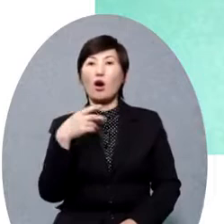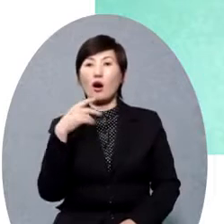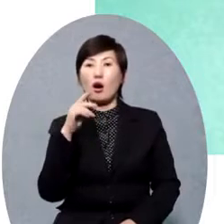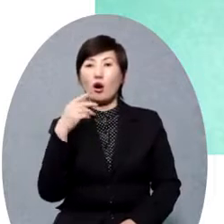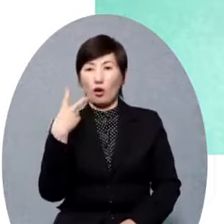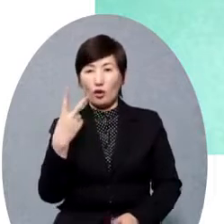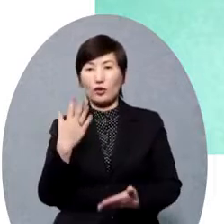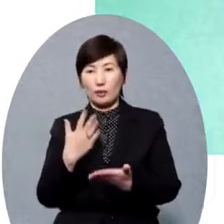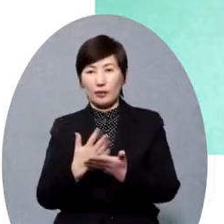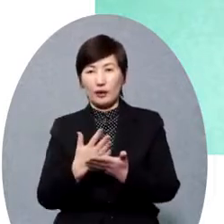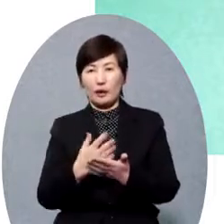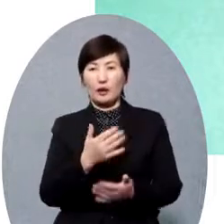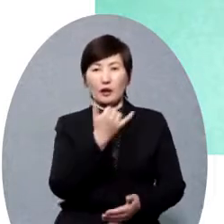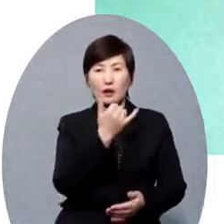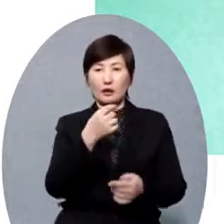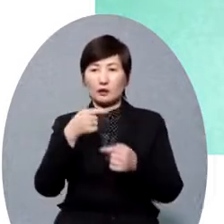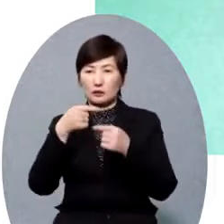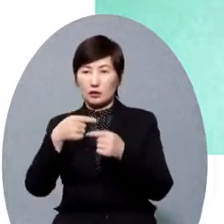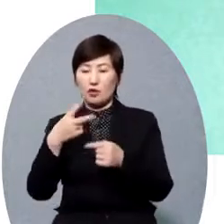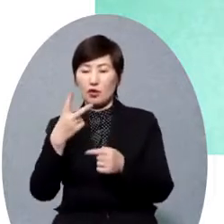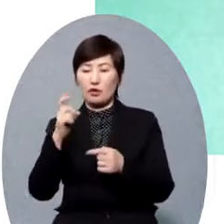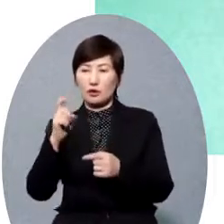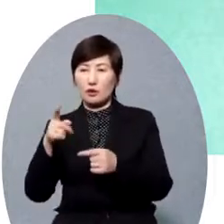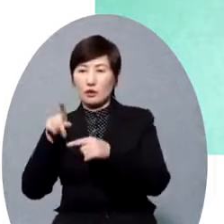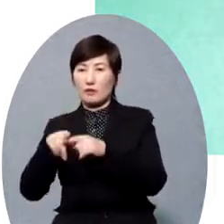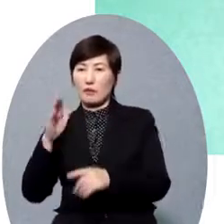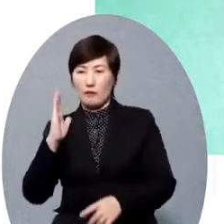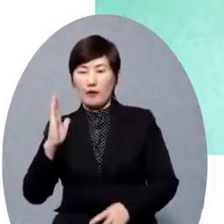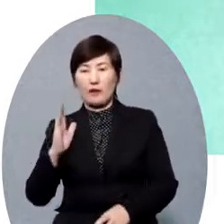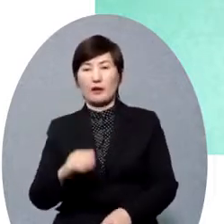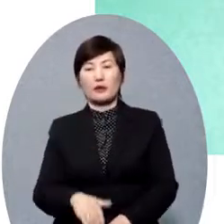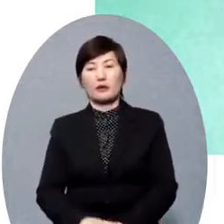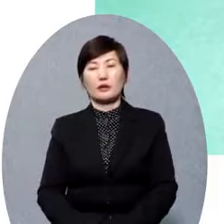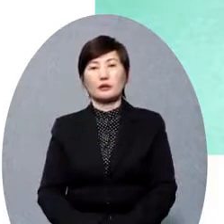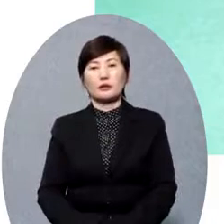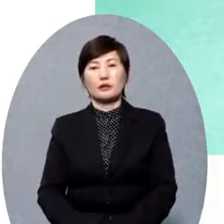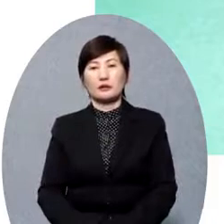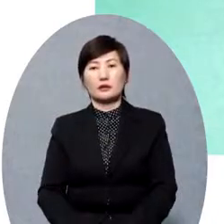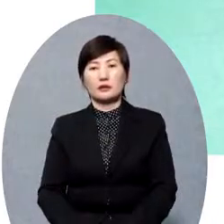бол 2 гэдэг өгцөн учраас y тэнцүү 2x дээр нэмэх нь v